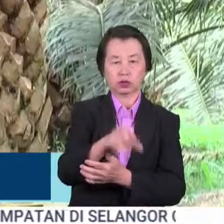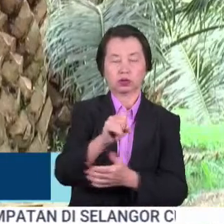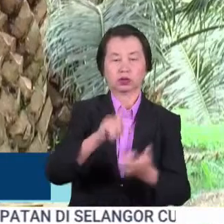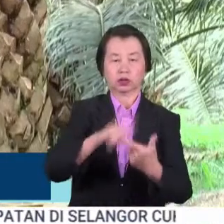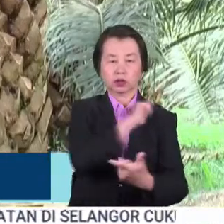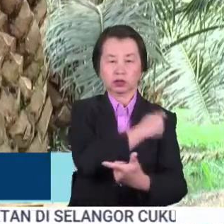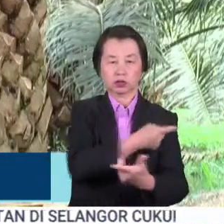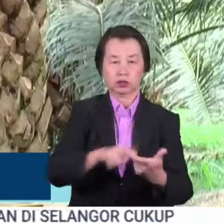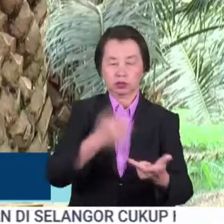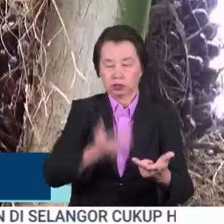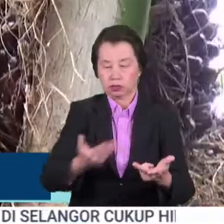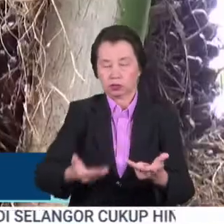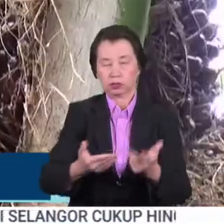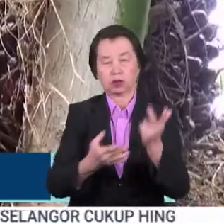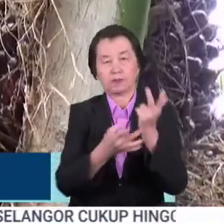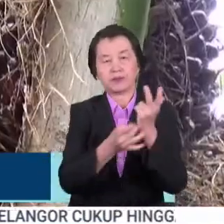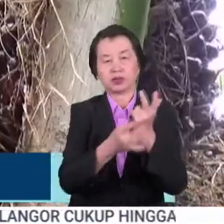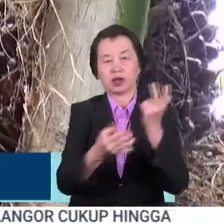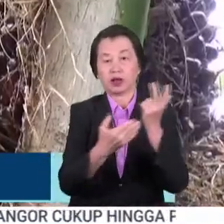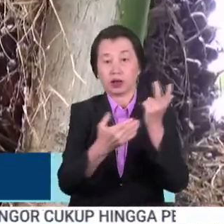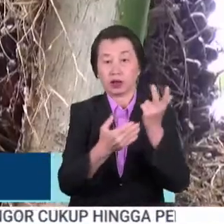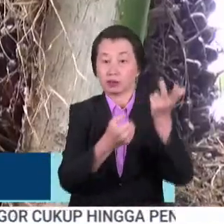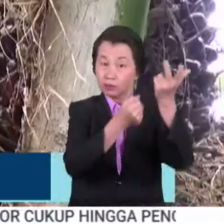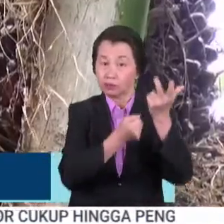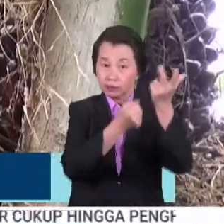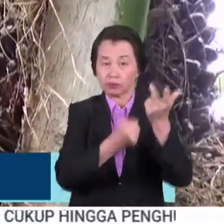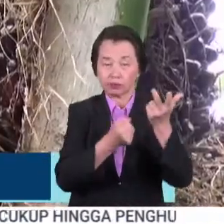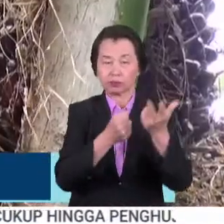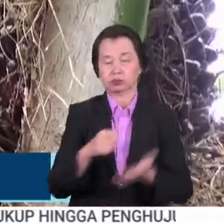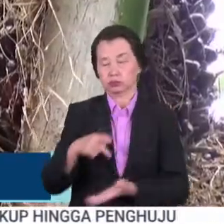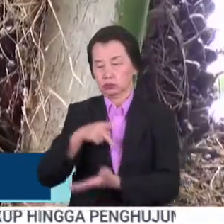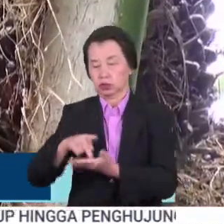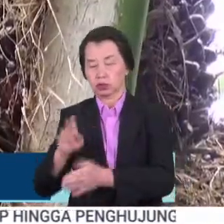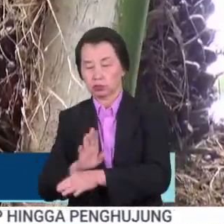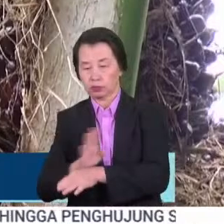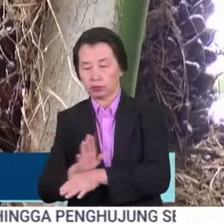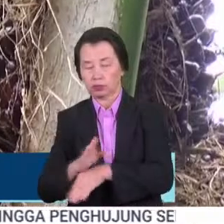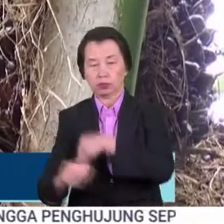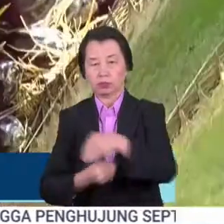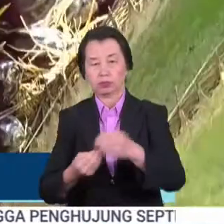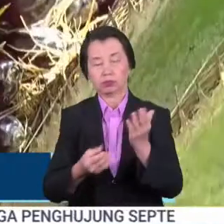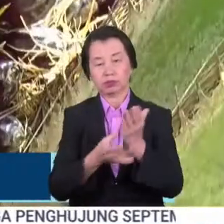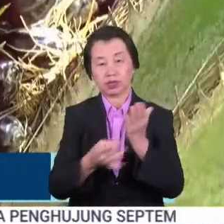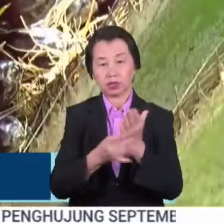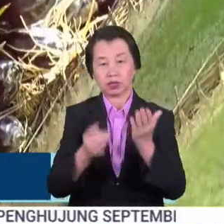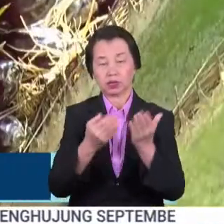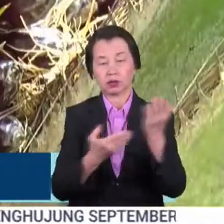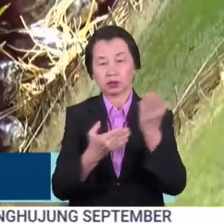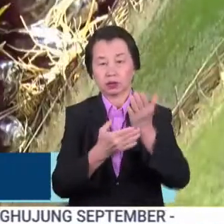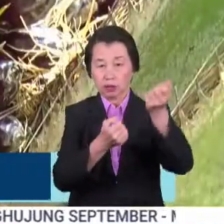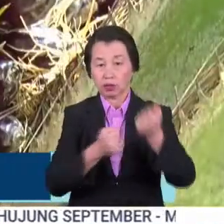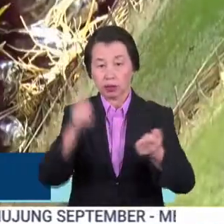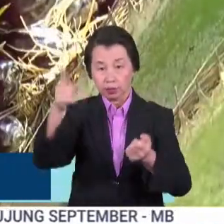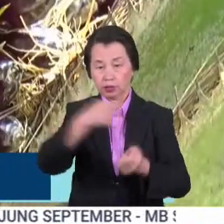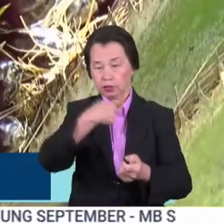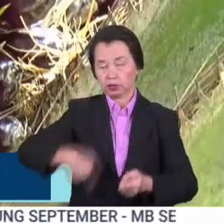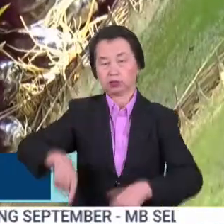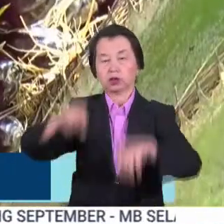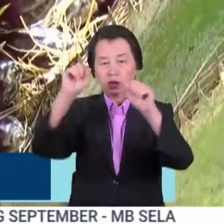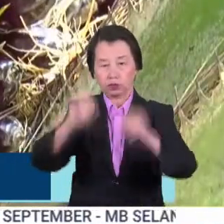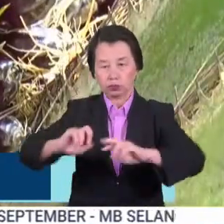serta komoditi minyak sawit. Penubuhan hub perdagangan dan pengedaran minyak sawit di Qingzhou, China pula